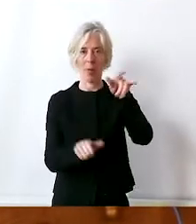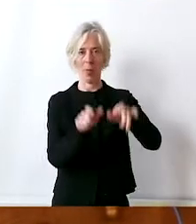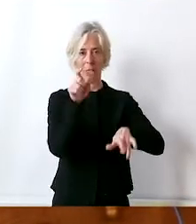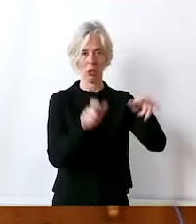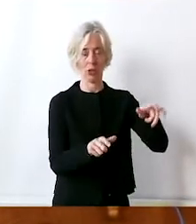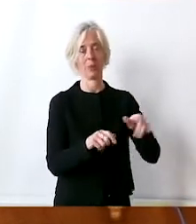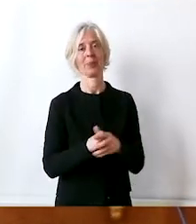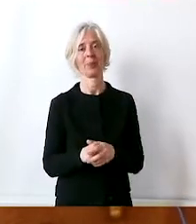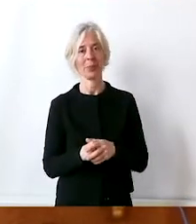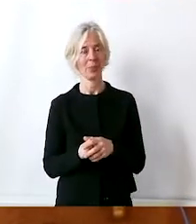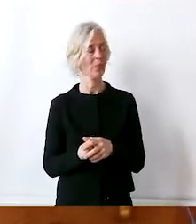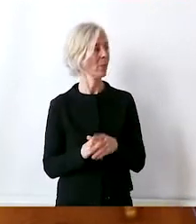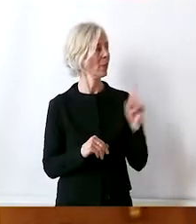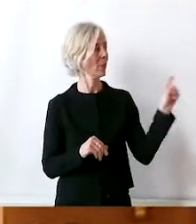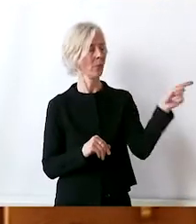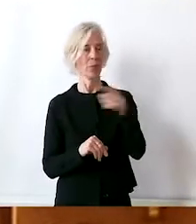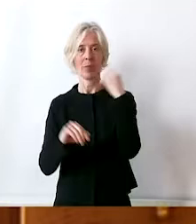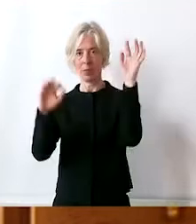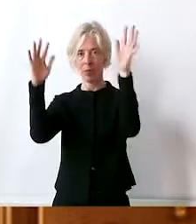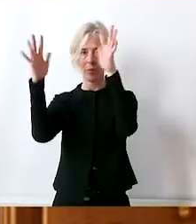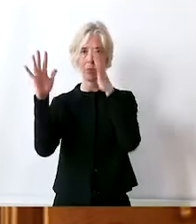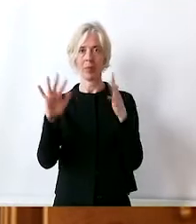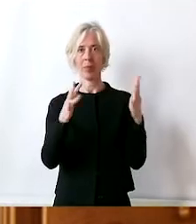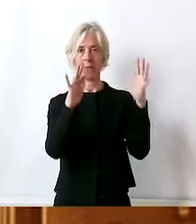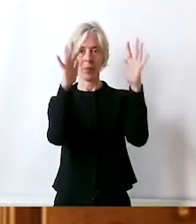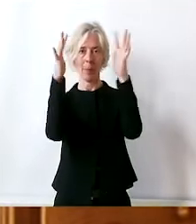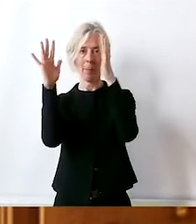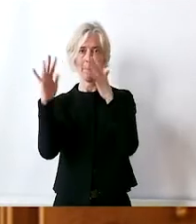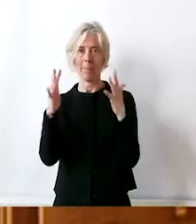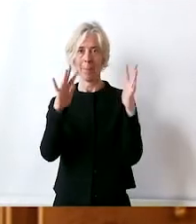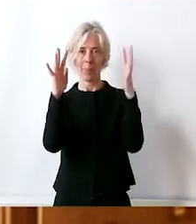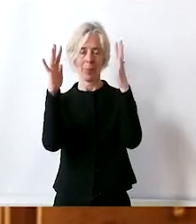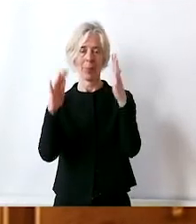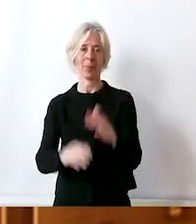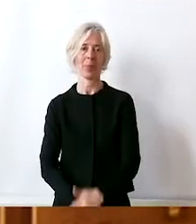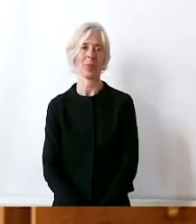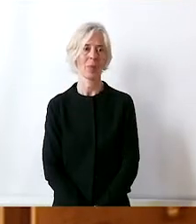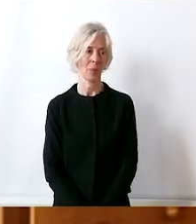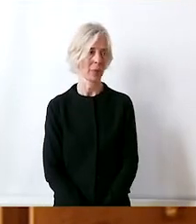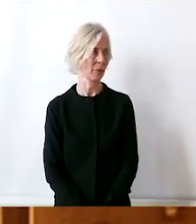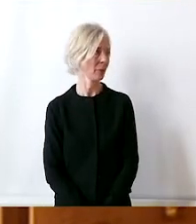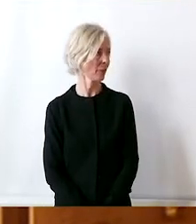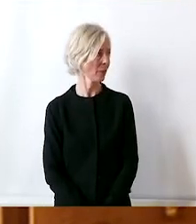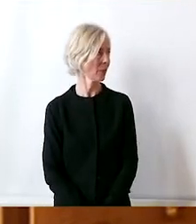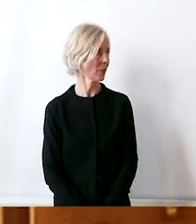machen wir gerne mit.